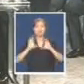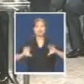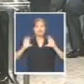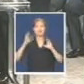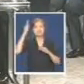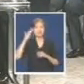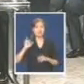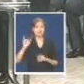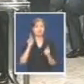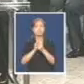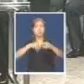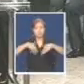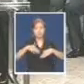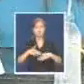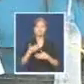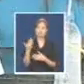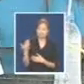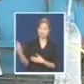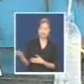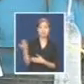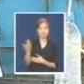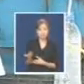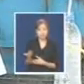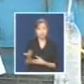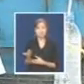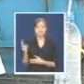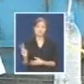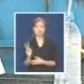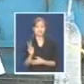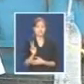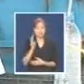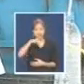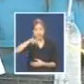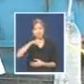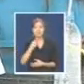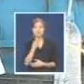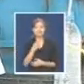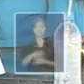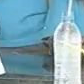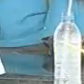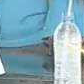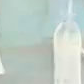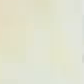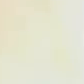ยิ่งลักษณ์พบประชาชนนะครับท่านนายกยิ่งลักษณ์และถ้าน้ำตรีบุญทรงจะเดินตลาดมีนบุรีครับอ่า